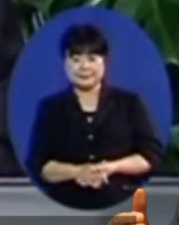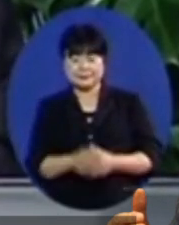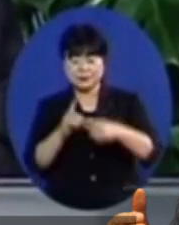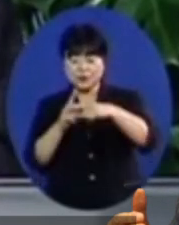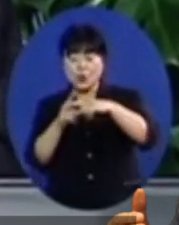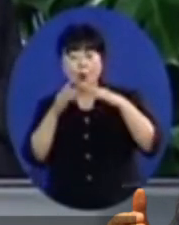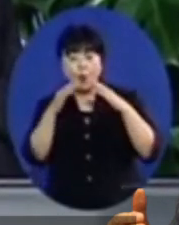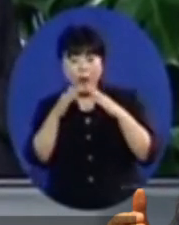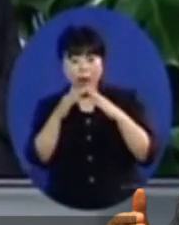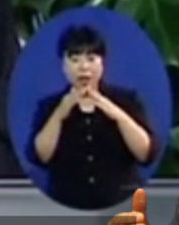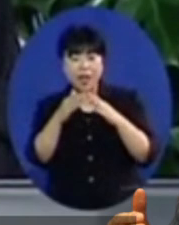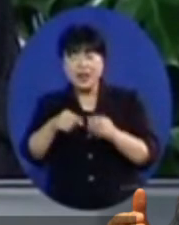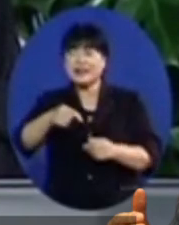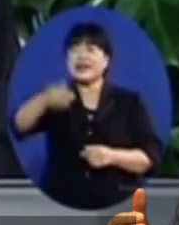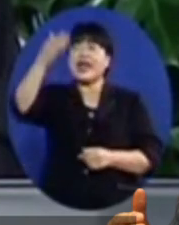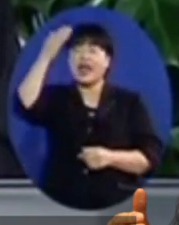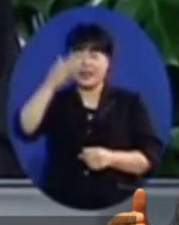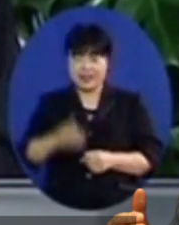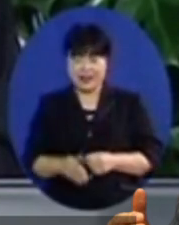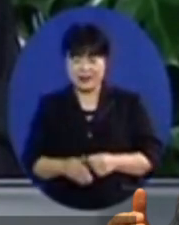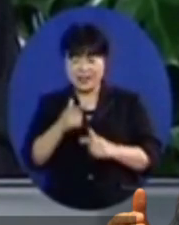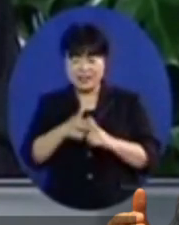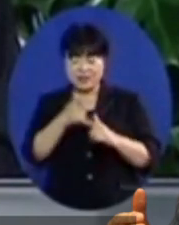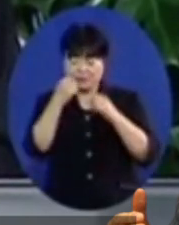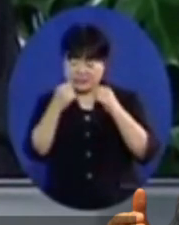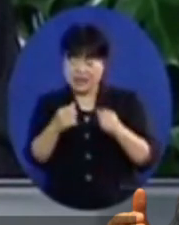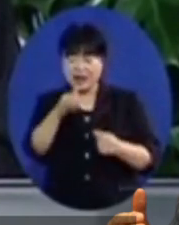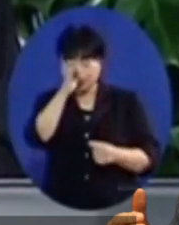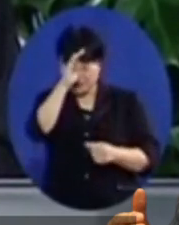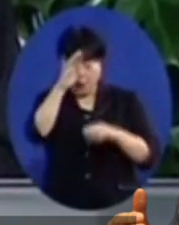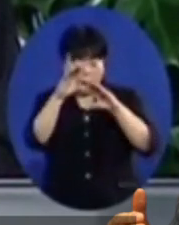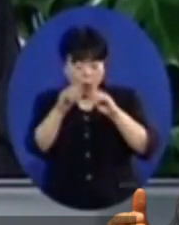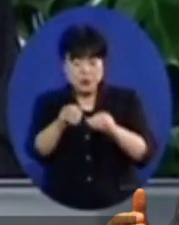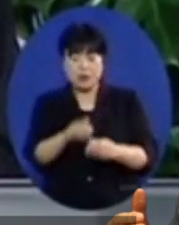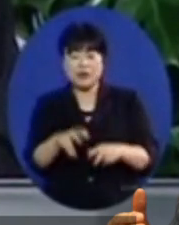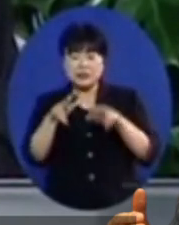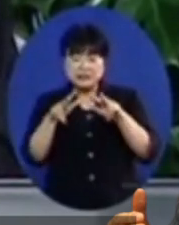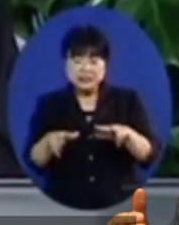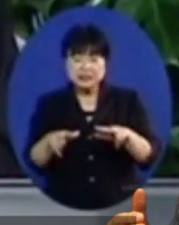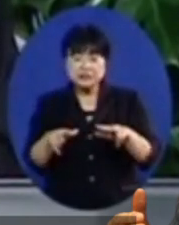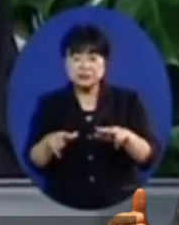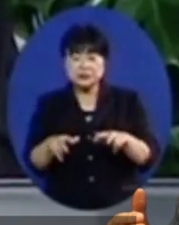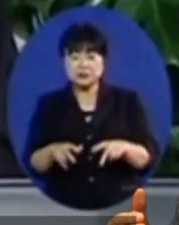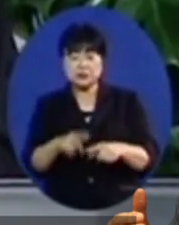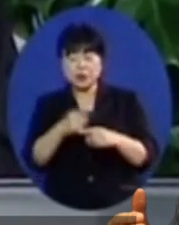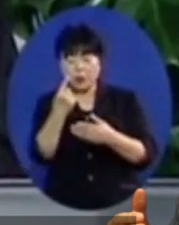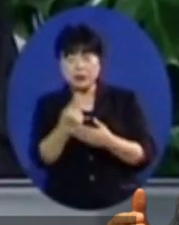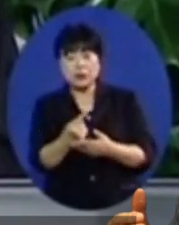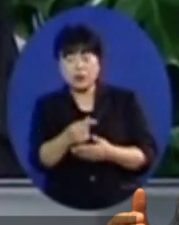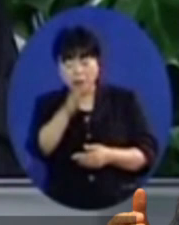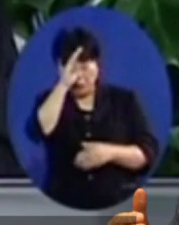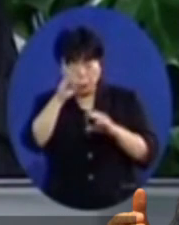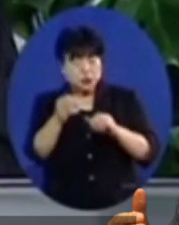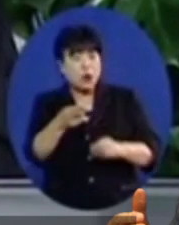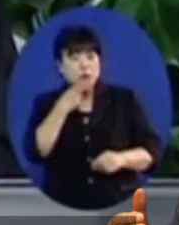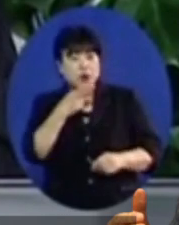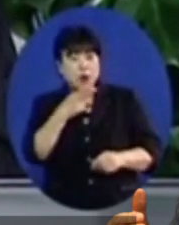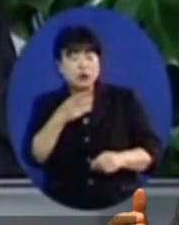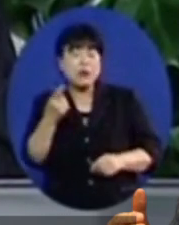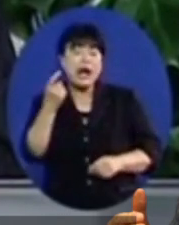교회가 옛날에는 예수님이 살아계셔서 병든 자를 고치는데 오늘날은 교회 와도 안 고친다. 그럼